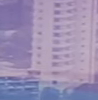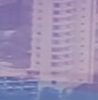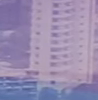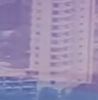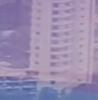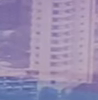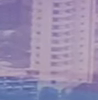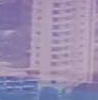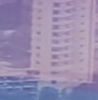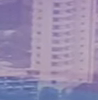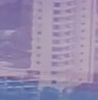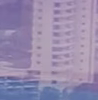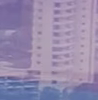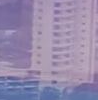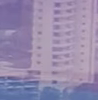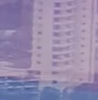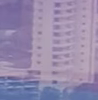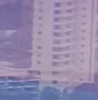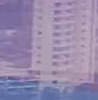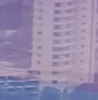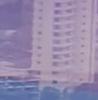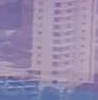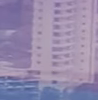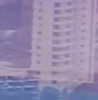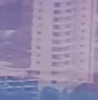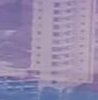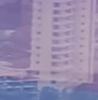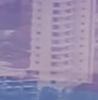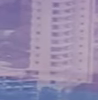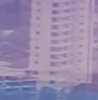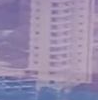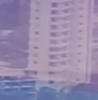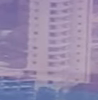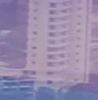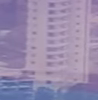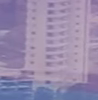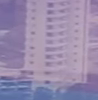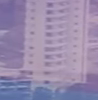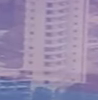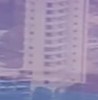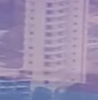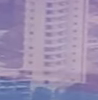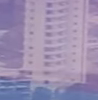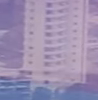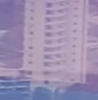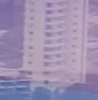หรือสบค.ดิฉันปวีณาฟักทองพร้อมทีมงานศูนย์ลาไปก่อนสวัสดีค่ะ